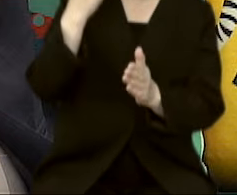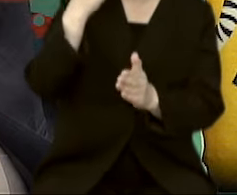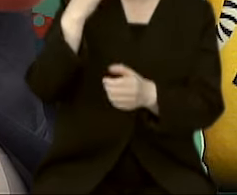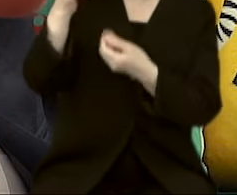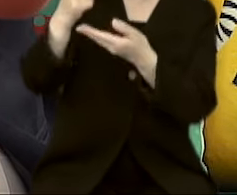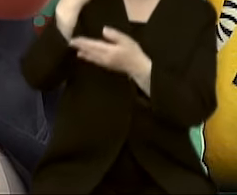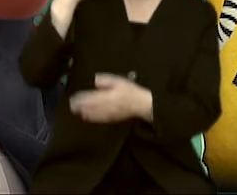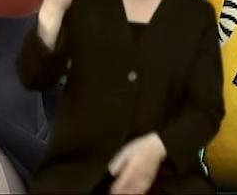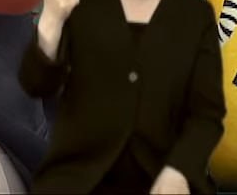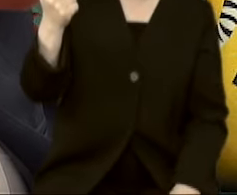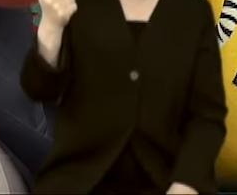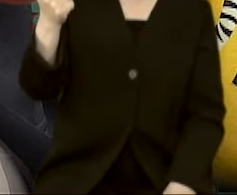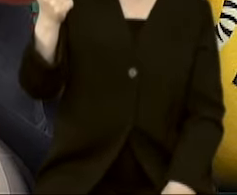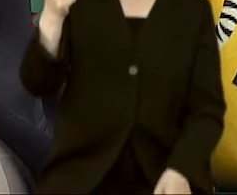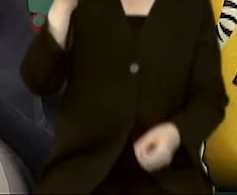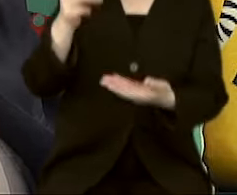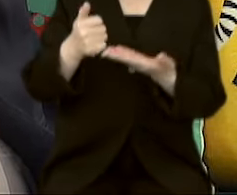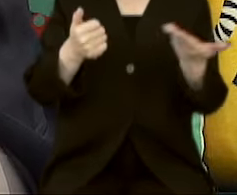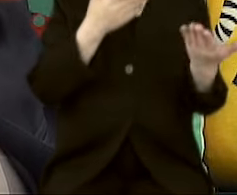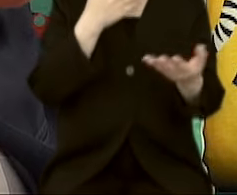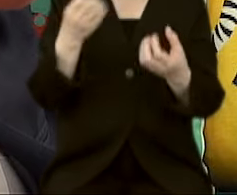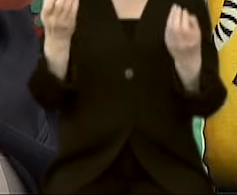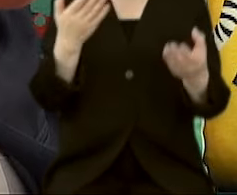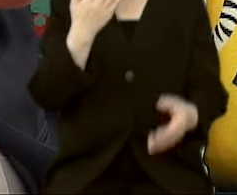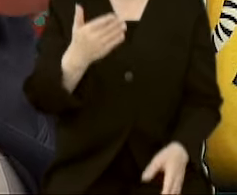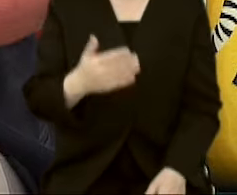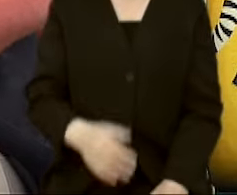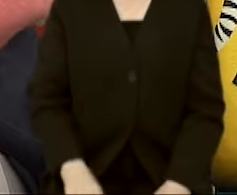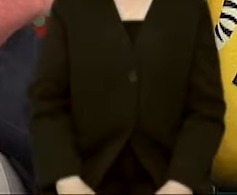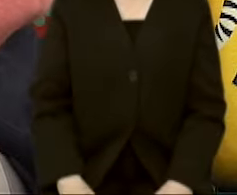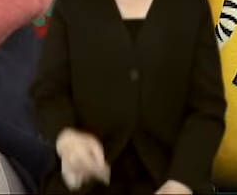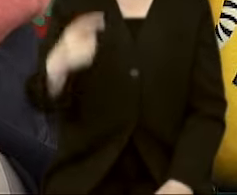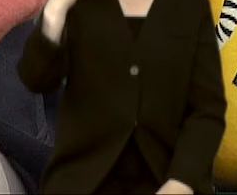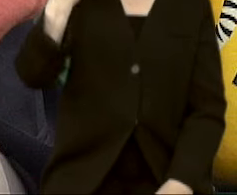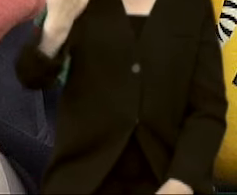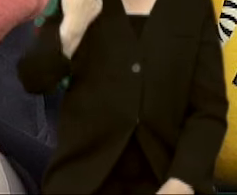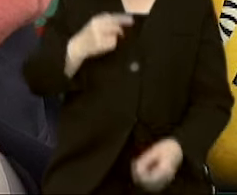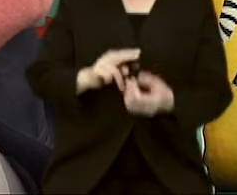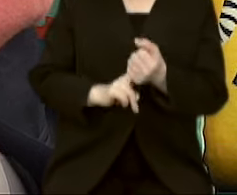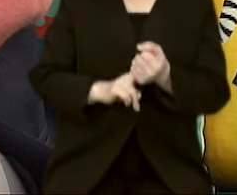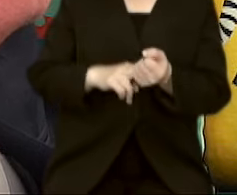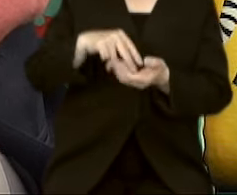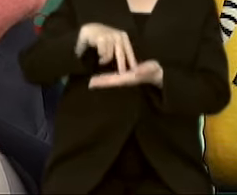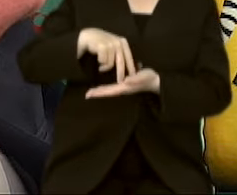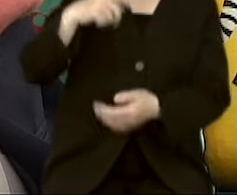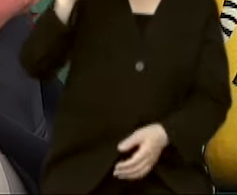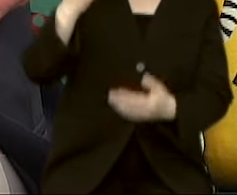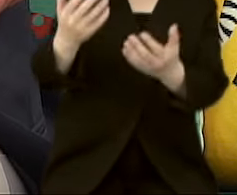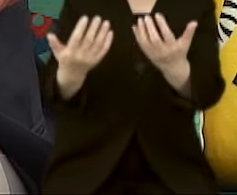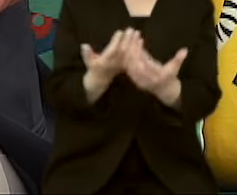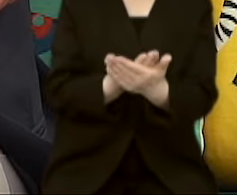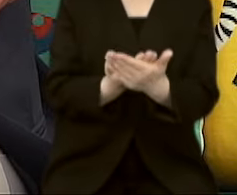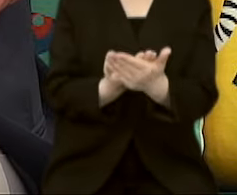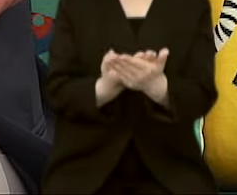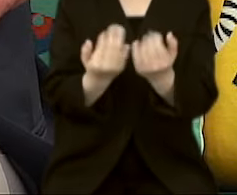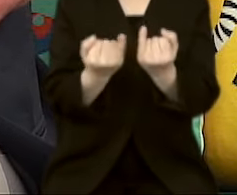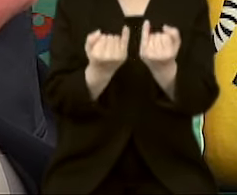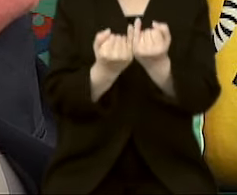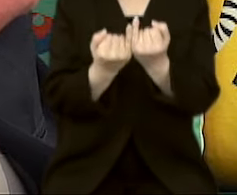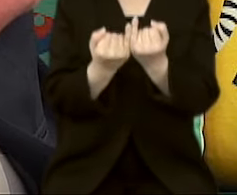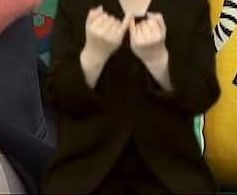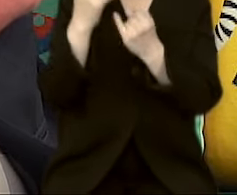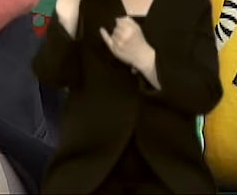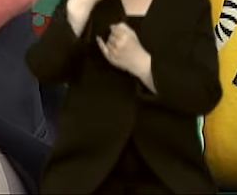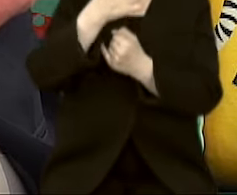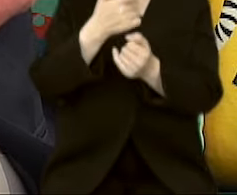우리 아버지시니까 하나님께서 여러분들을 축복하실 수 있는데 왜 뒤에서 있느냐. 다 나오시라고. 그러면 이제 여자분들이 막